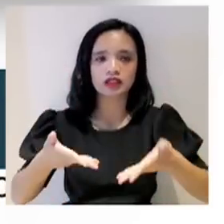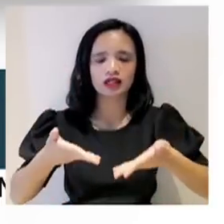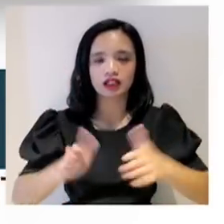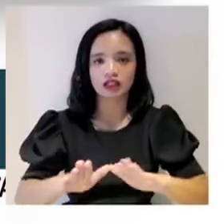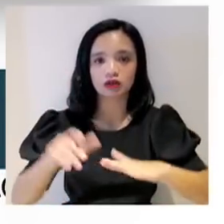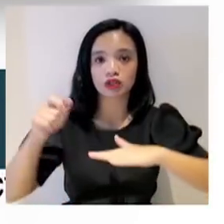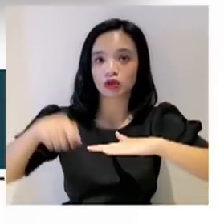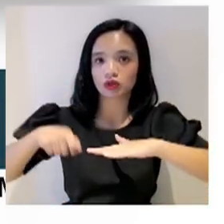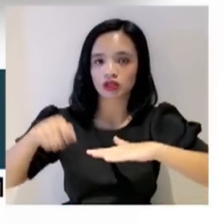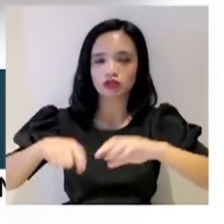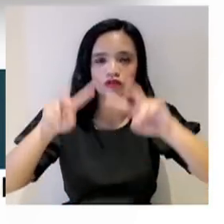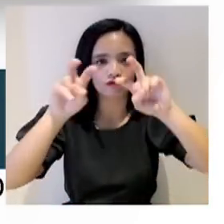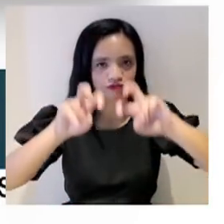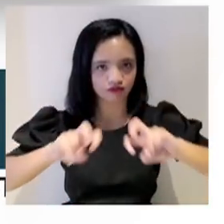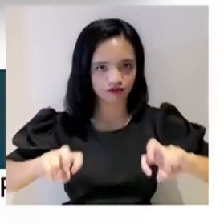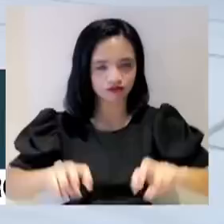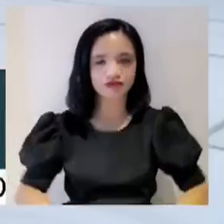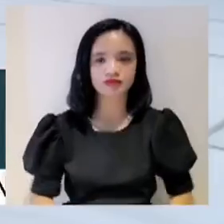investigasyon.